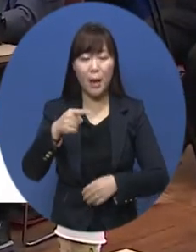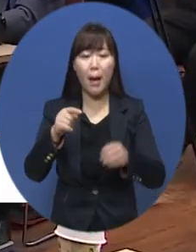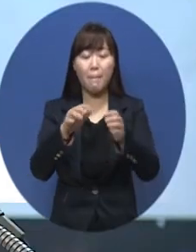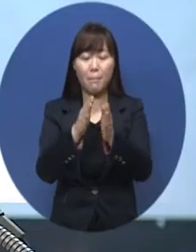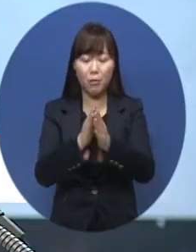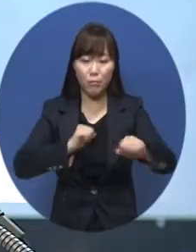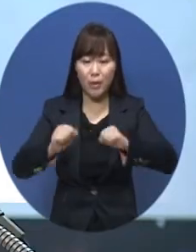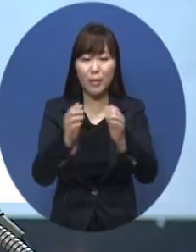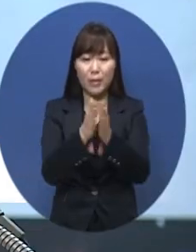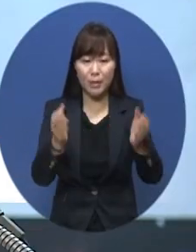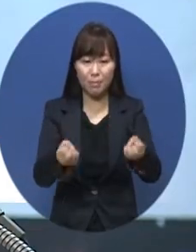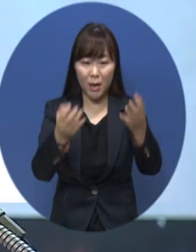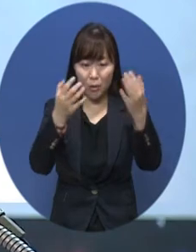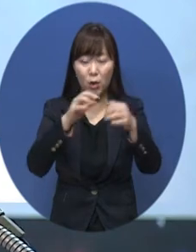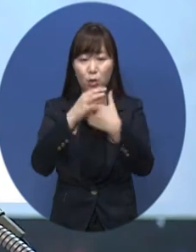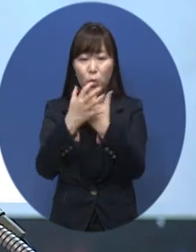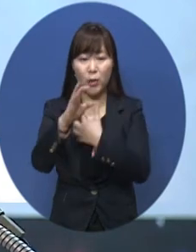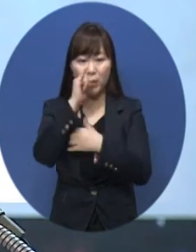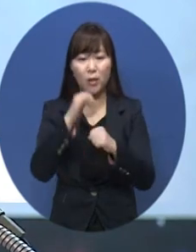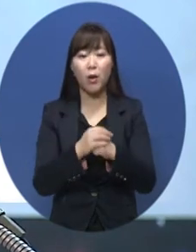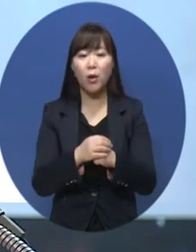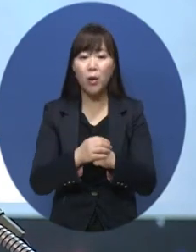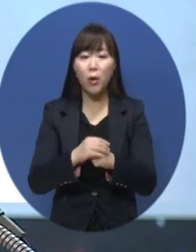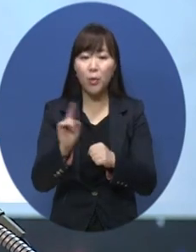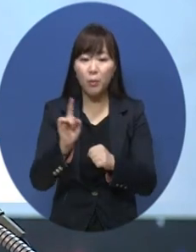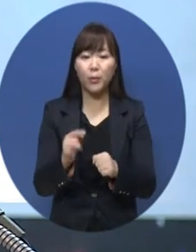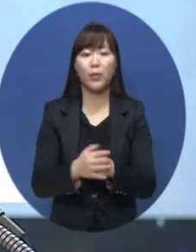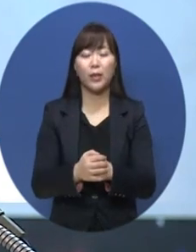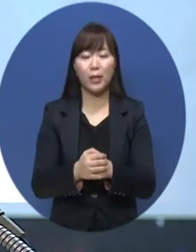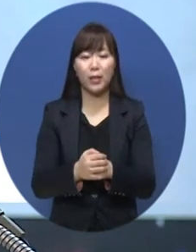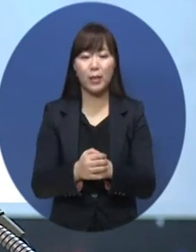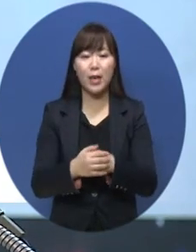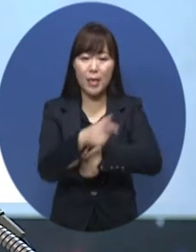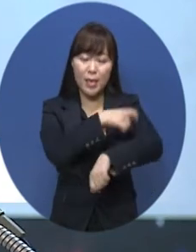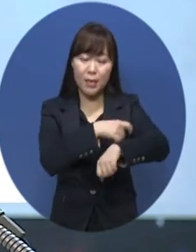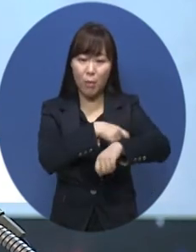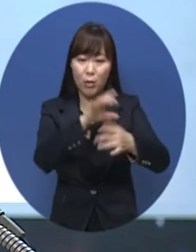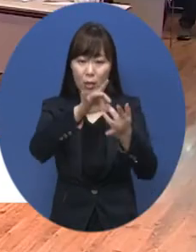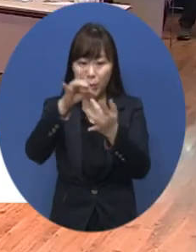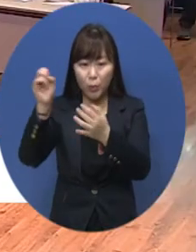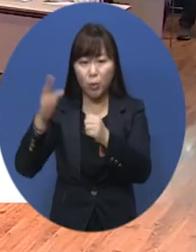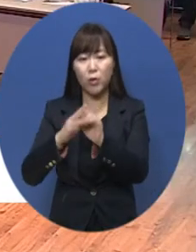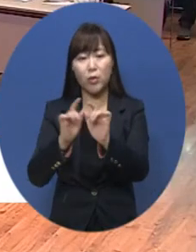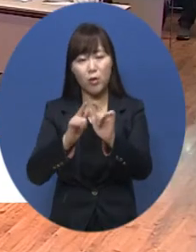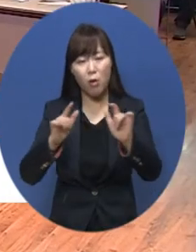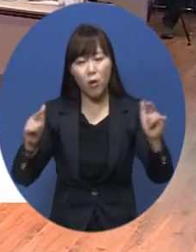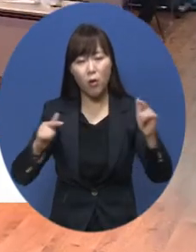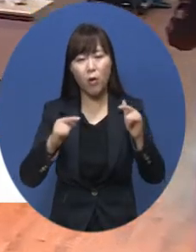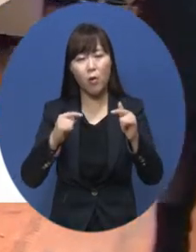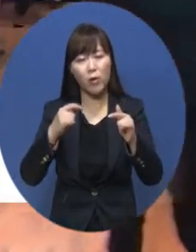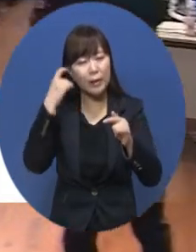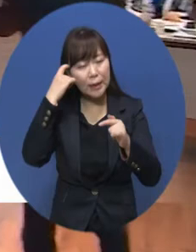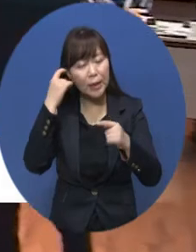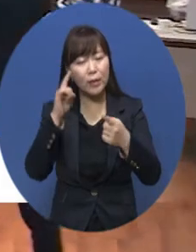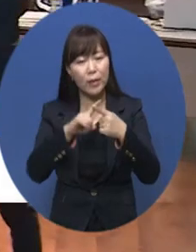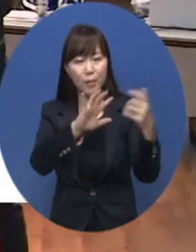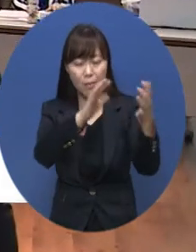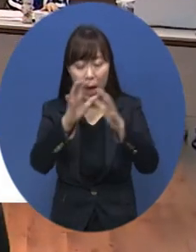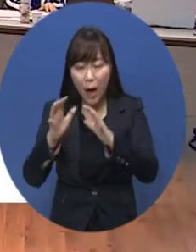개최됐습니다. 이날 세계 e스포츠 서포터즈는 임원 선임과 더불어 여러 안건을 의결한